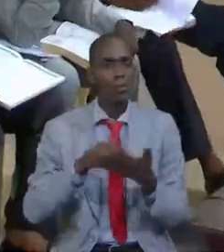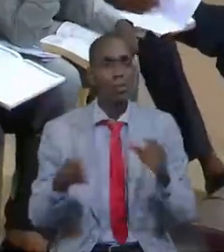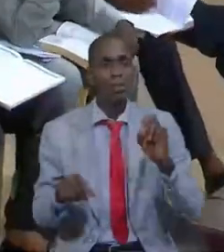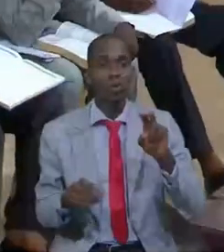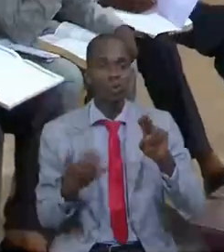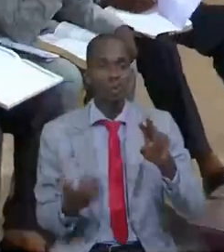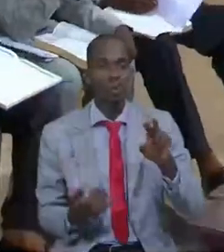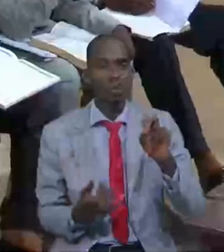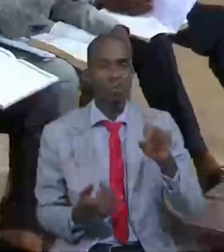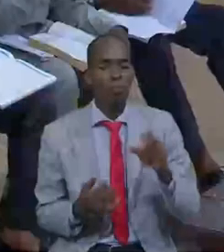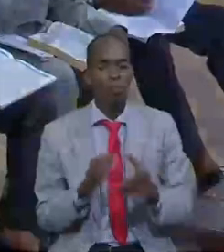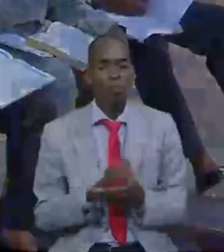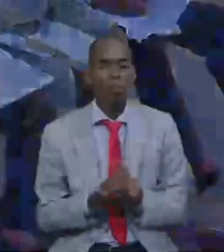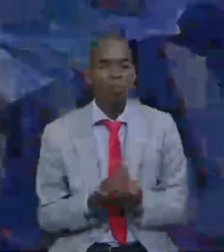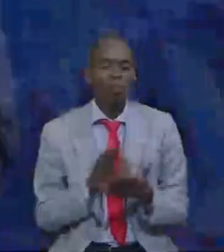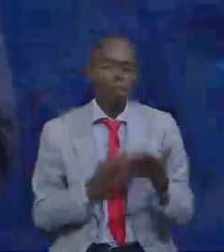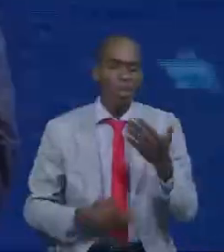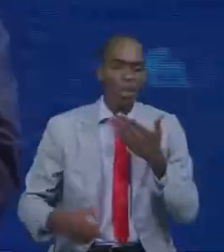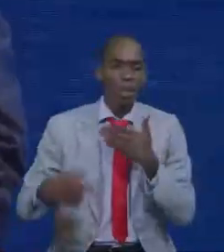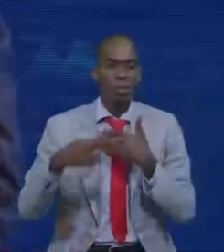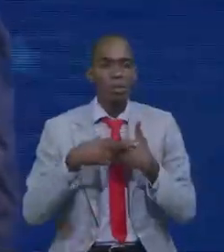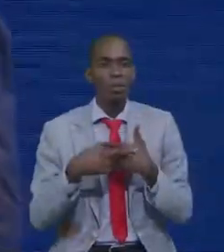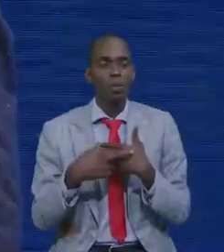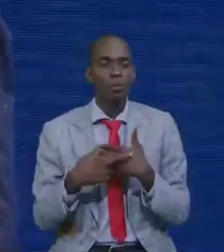Verset 12. Il nous dit, oh Dieu,